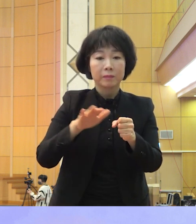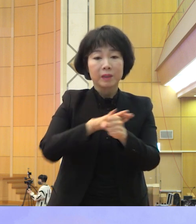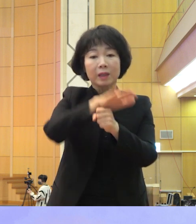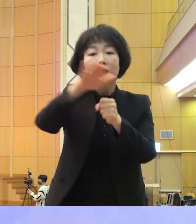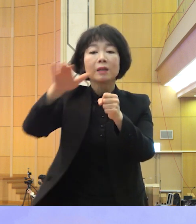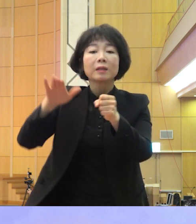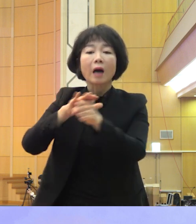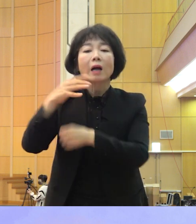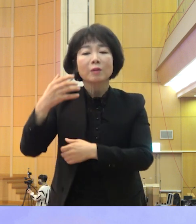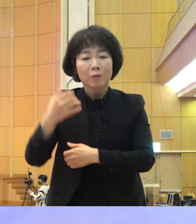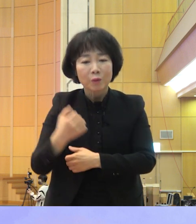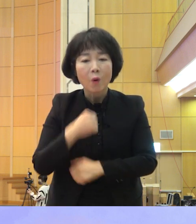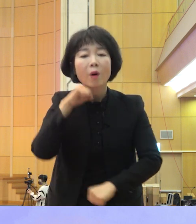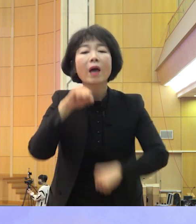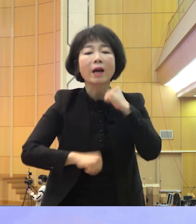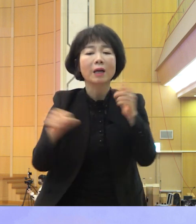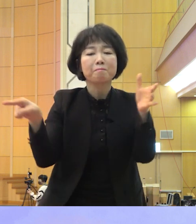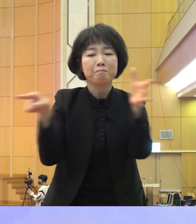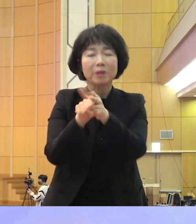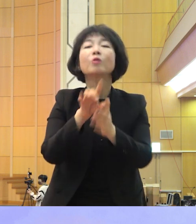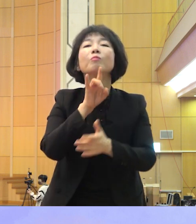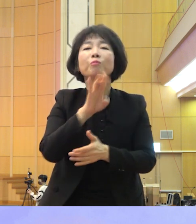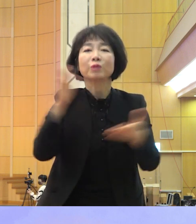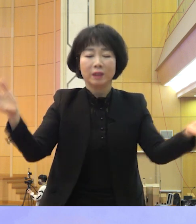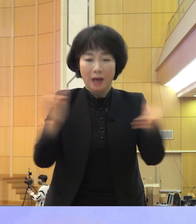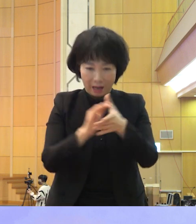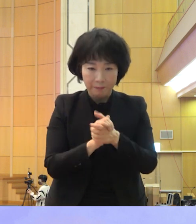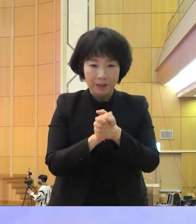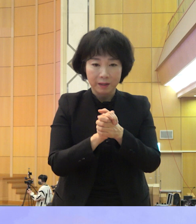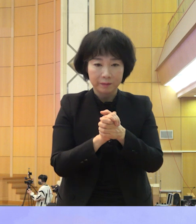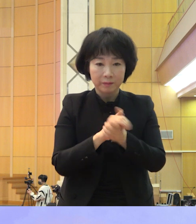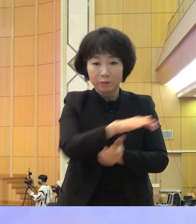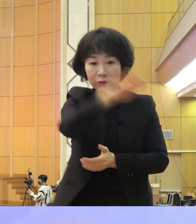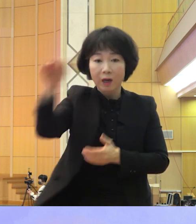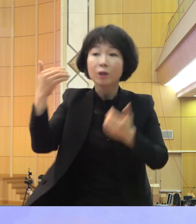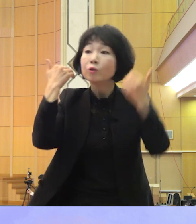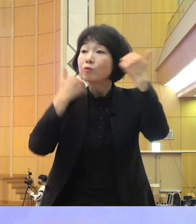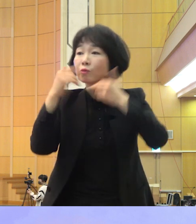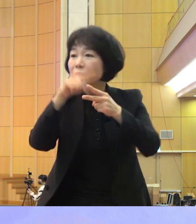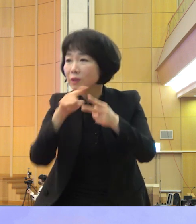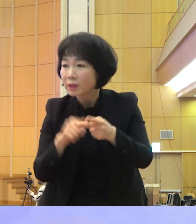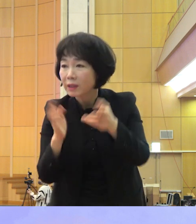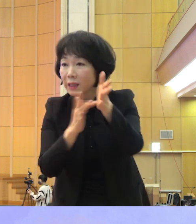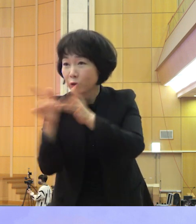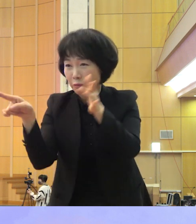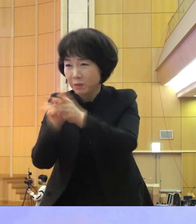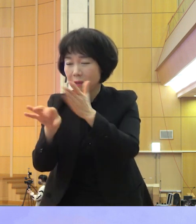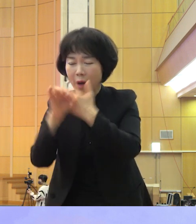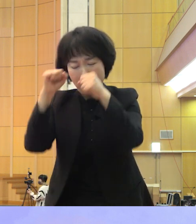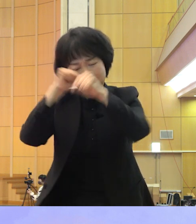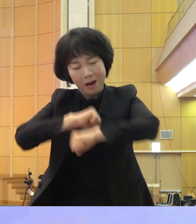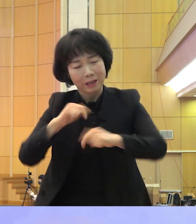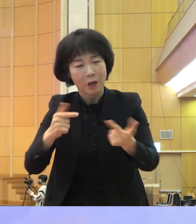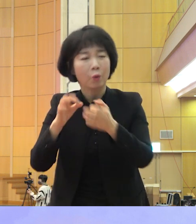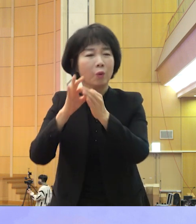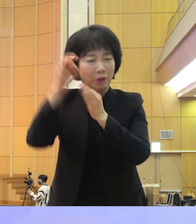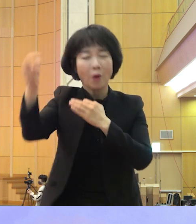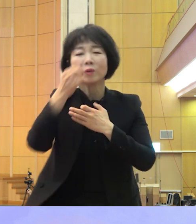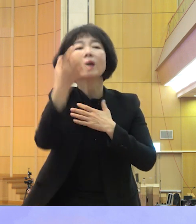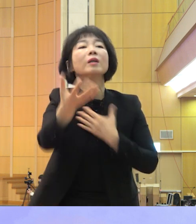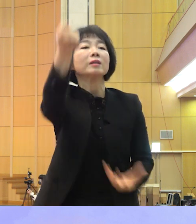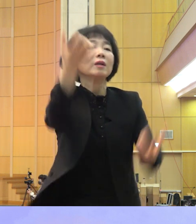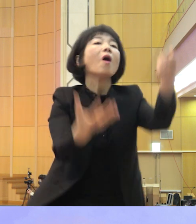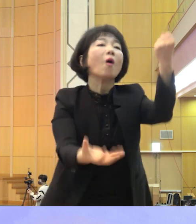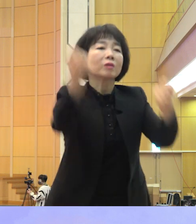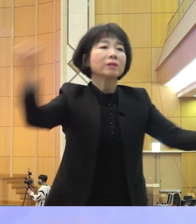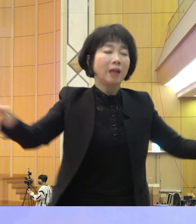세상을 이처럼 사랑하사 독생자를 주었으니 누구든지 예수 믿으면 멸망치 않고 영생을 얻으리라. 그래서 하나님의 사랑은 독생자를 보내주신 것이고